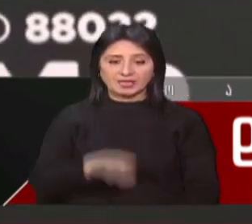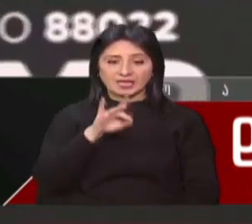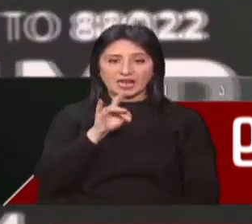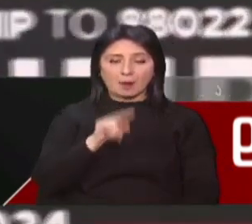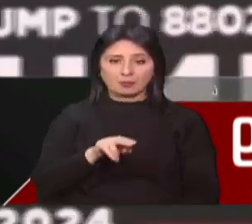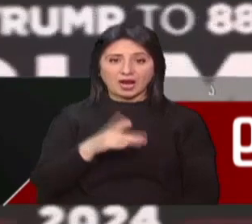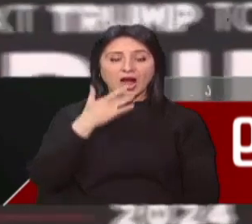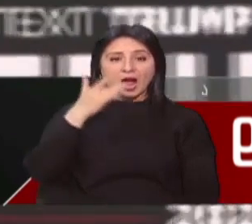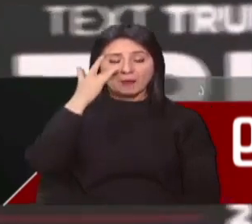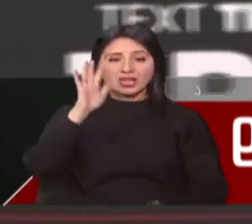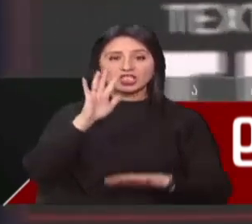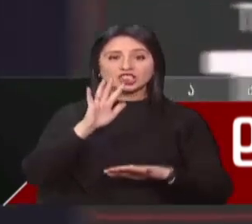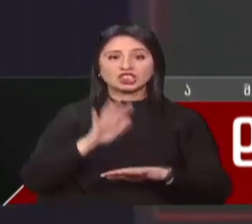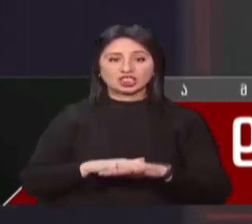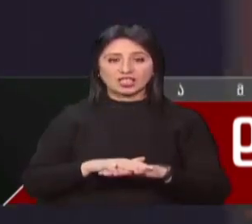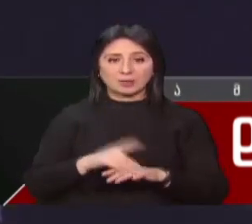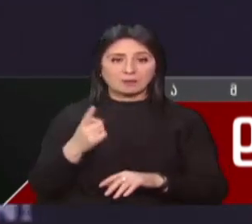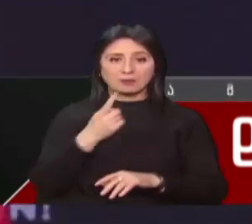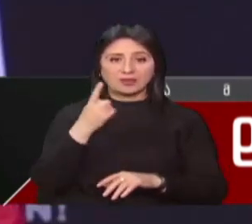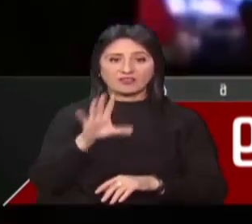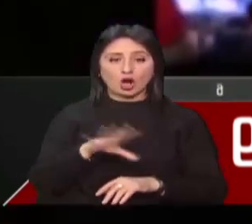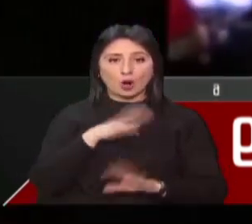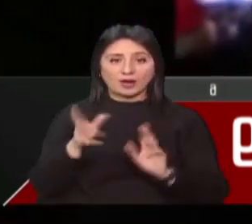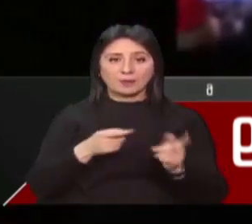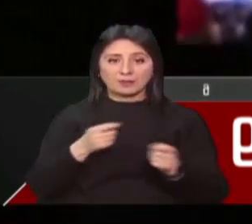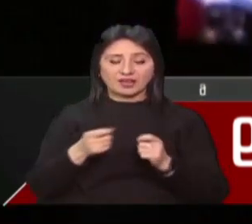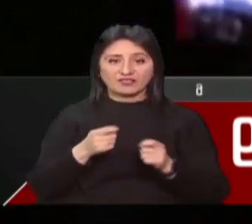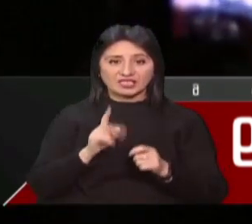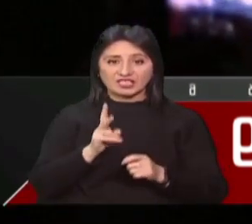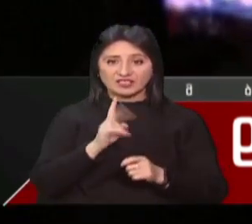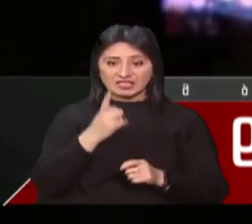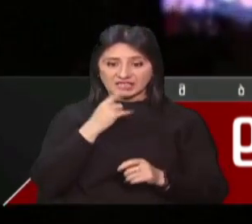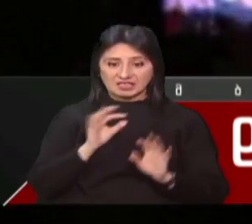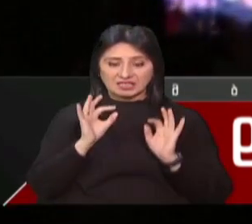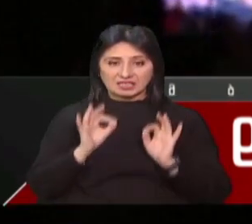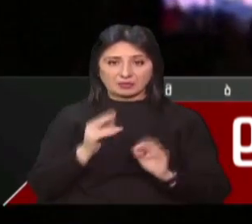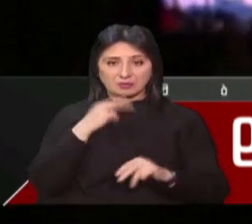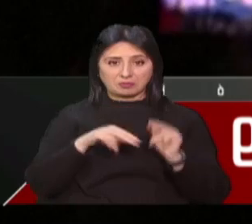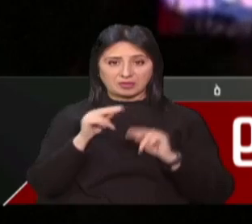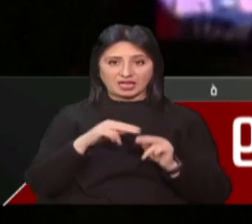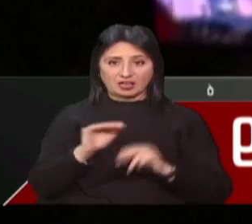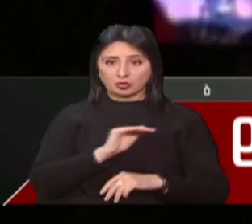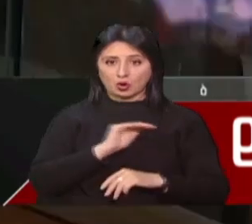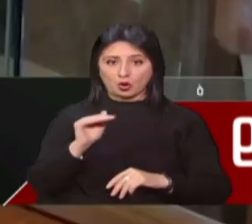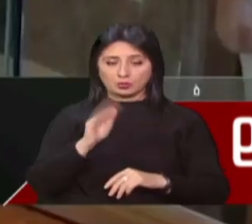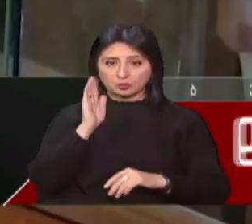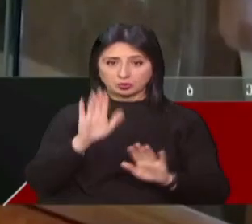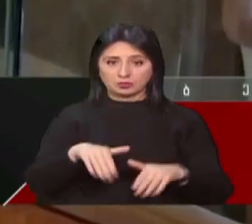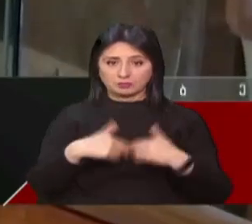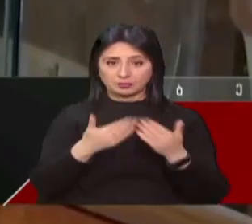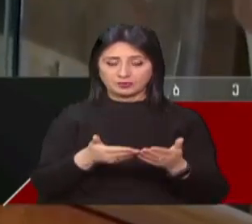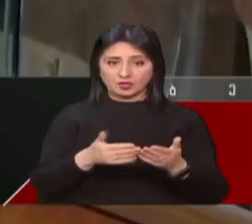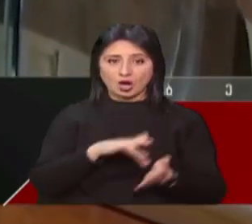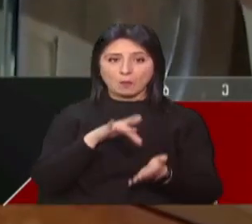Donald Trump, American შეერთებული შტატების პირველი ყოფილი პრეზიდენტია, ვისაც სისხლის სამართლის ბრალდებას ოფიციალურად